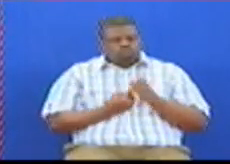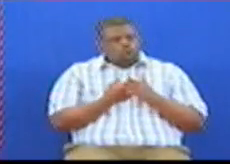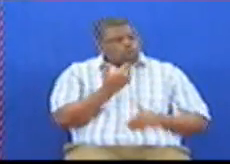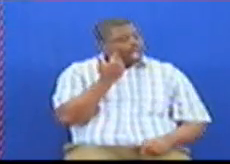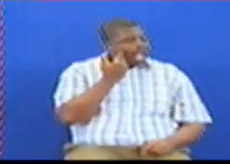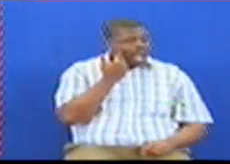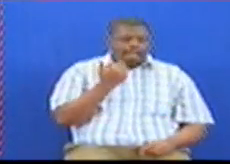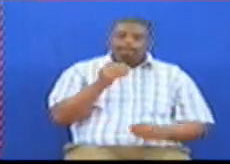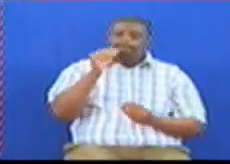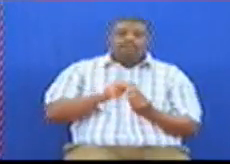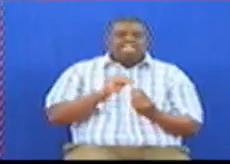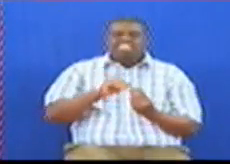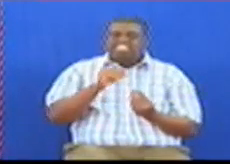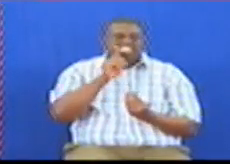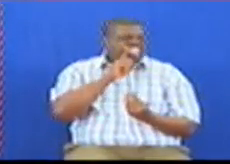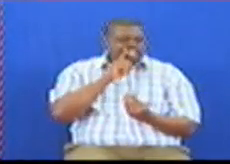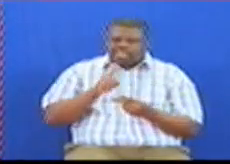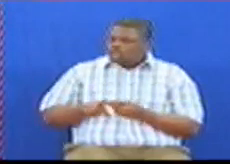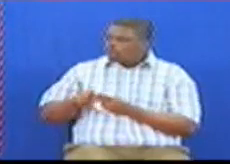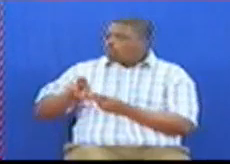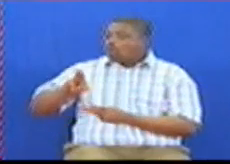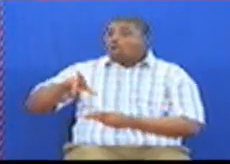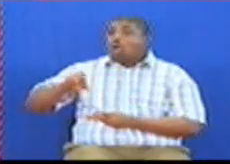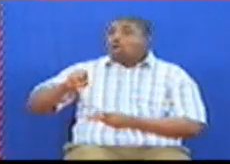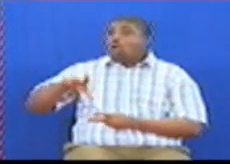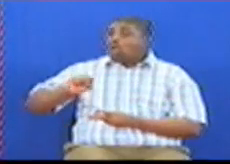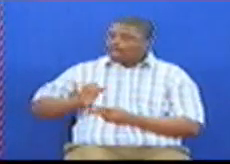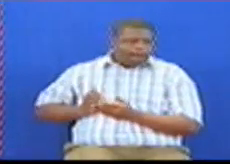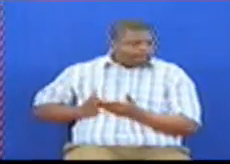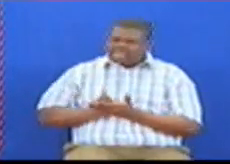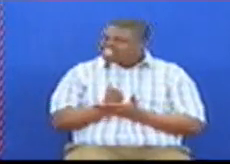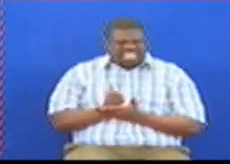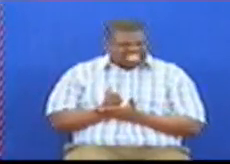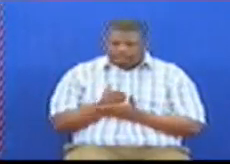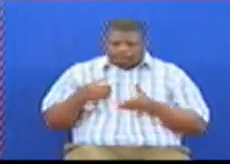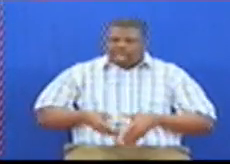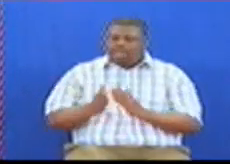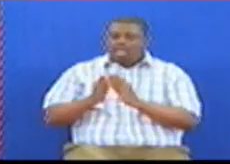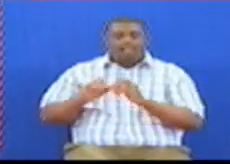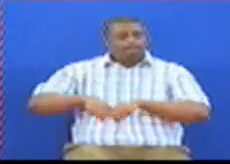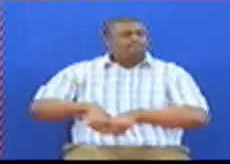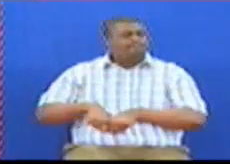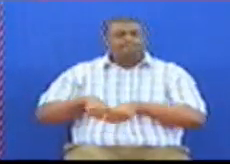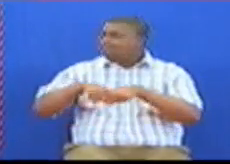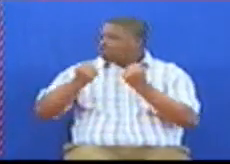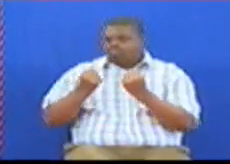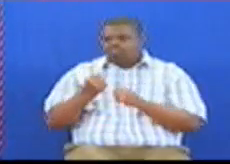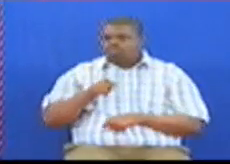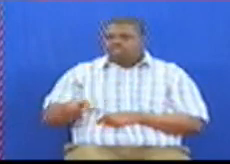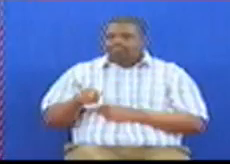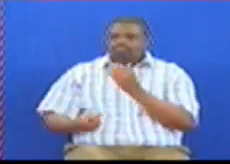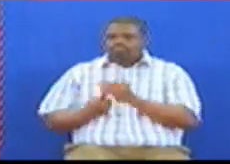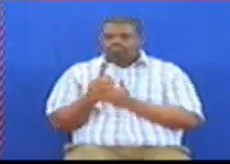kwenda Malolo, nayo haipitiki kabisa kwa sababu hali imekuwa mbaya. Lakini mbaya kuliko zote ni hii barabara ambayo imeharibika sana sasa hivi, kutokea